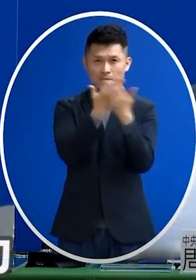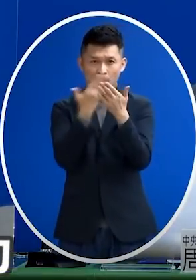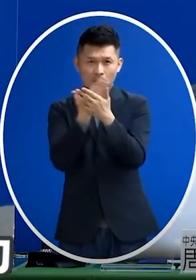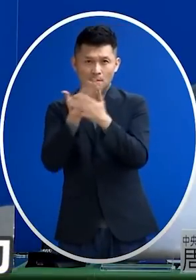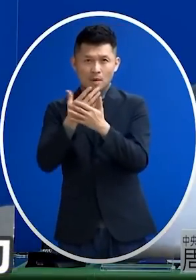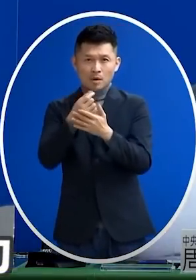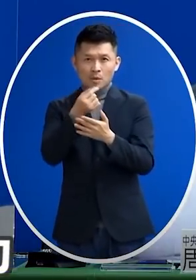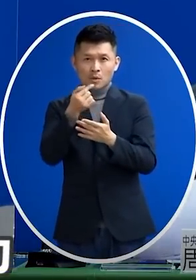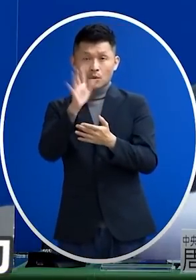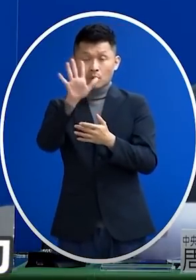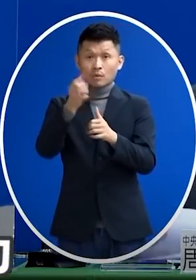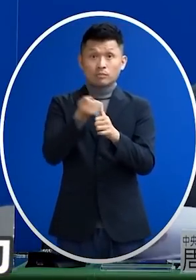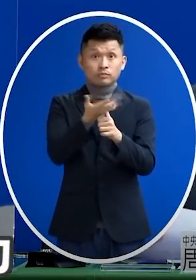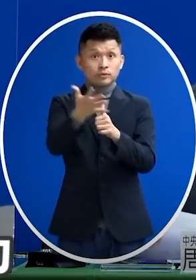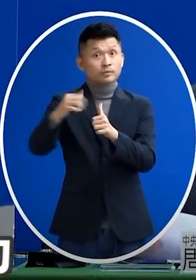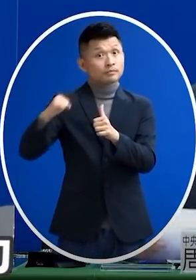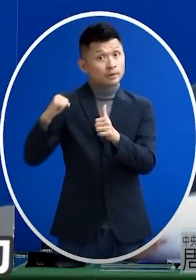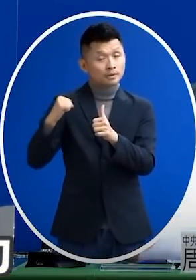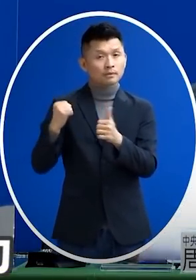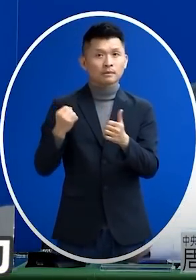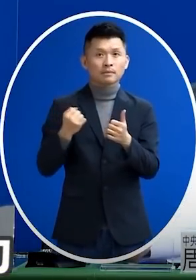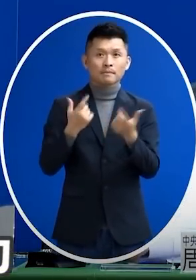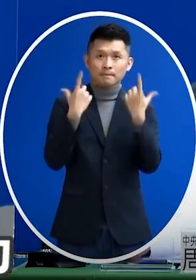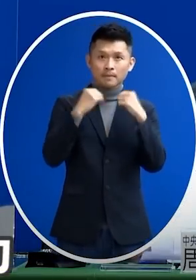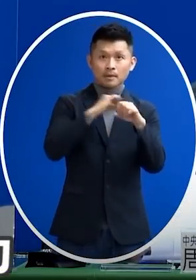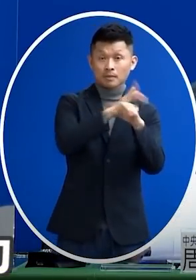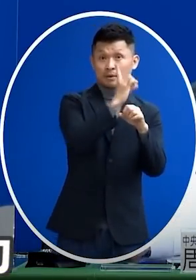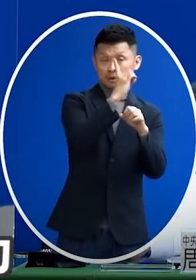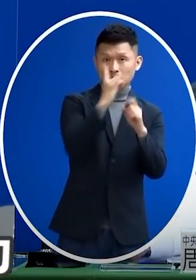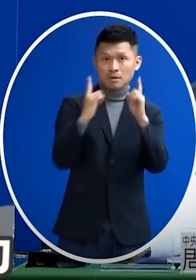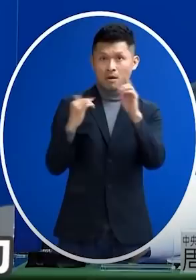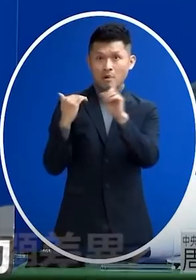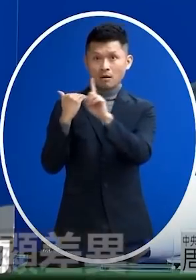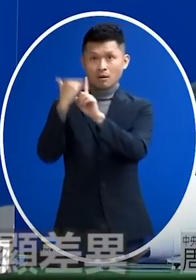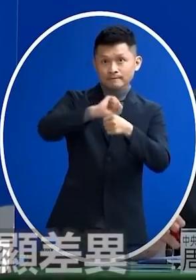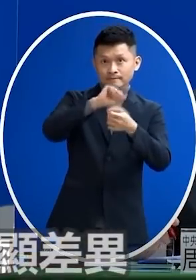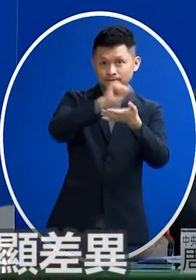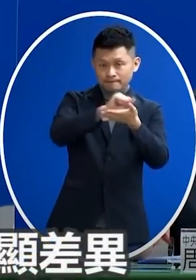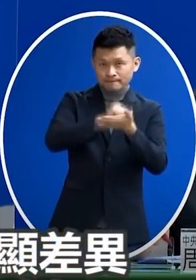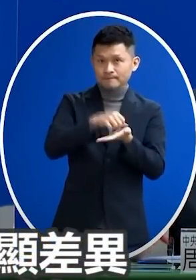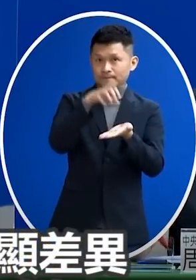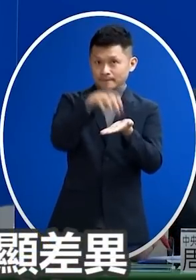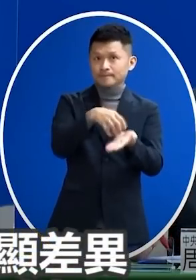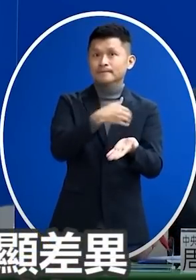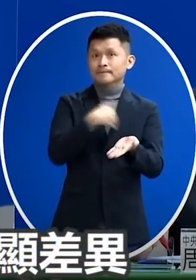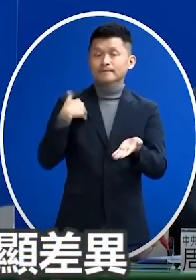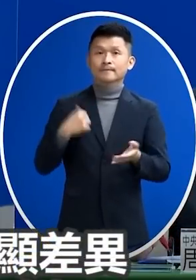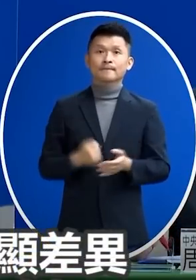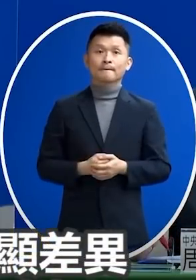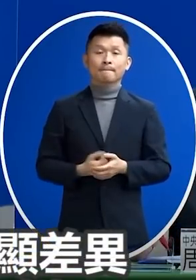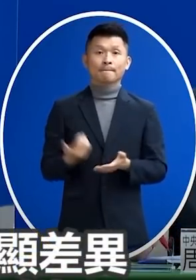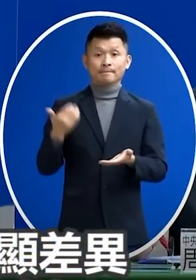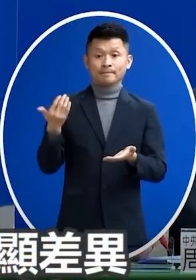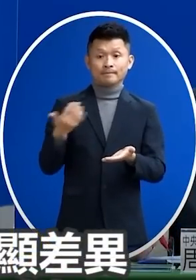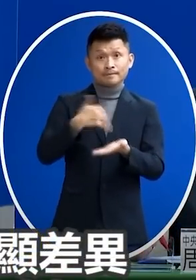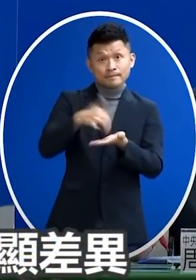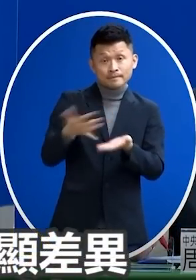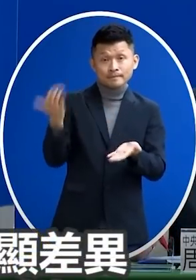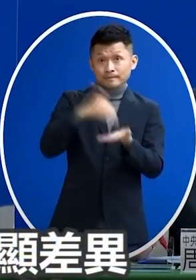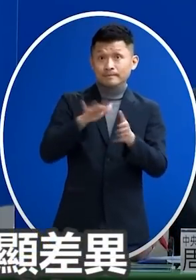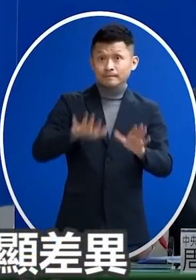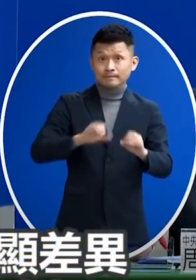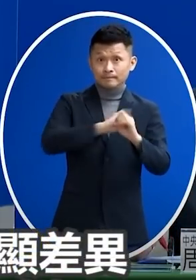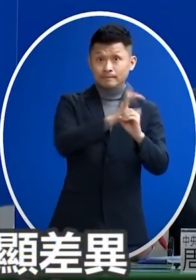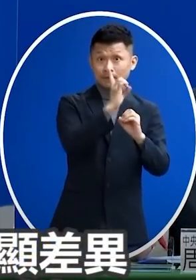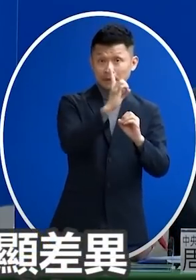力的估计还是维持在比原本的 Delta 高10%的这个部分，那我们累计到现在的 Delta 已